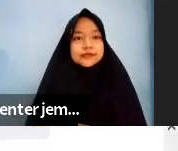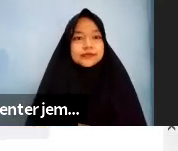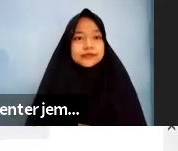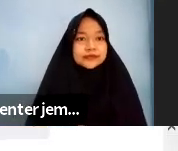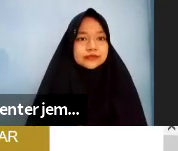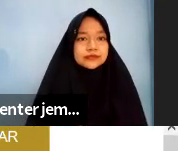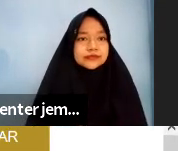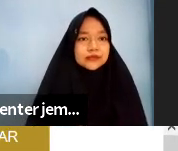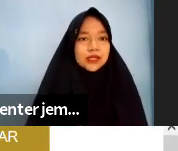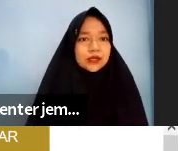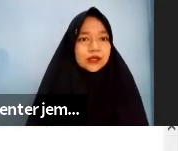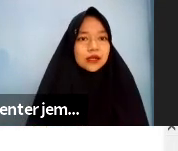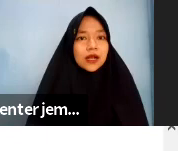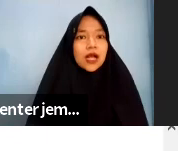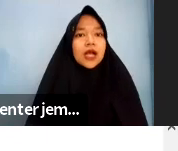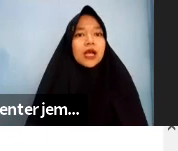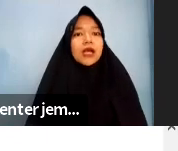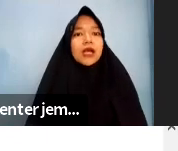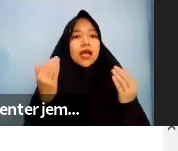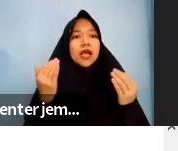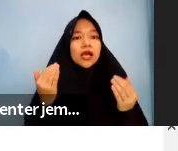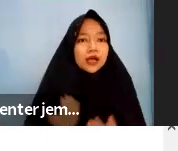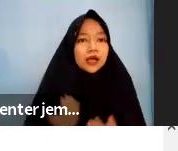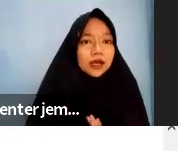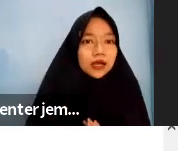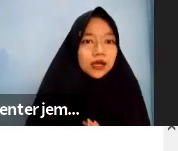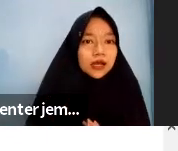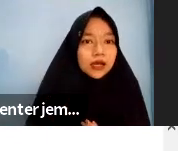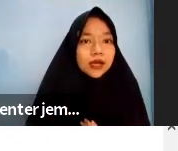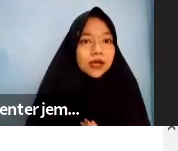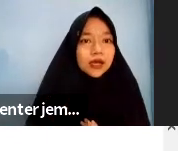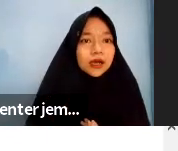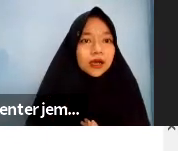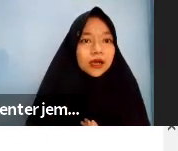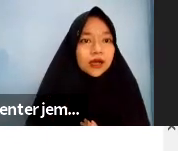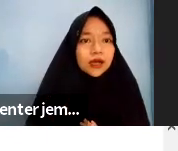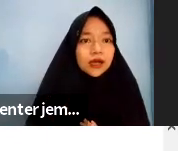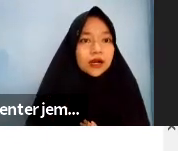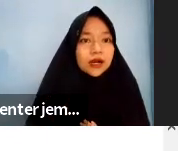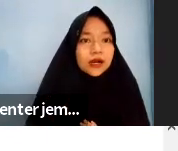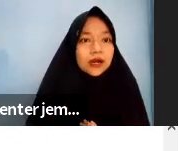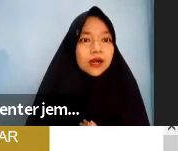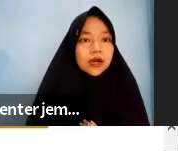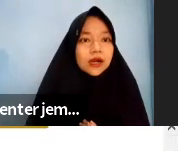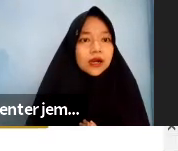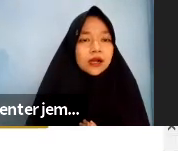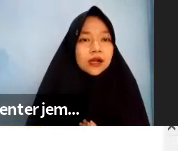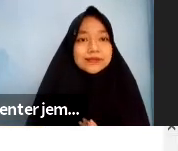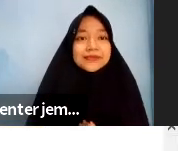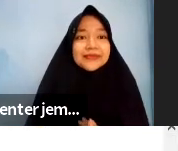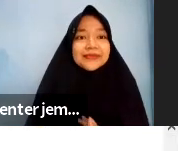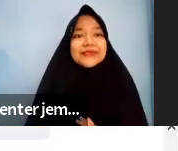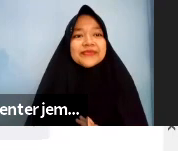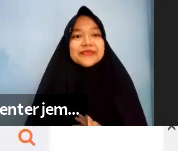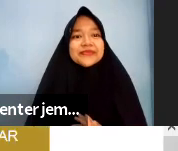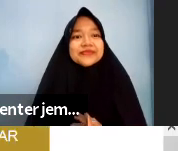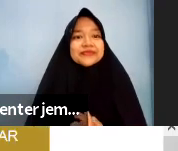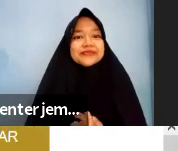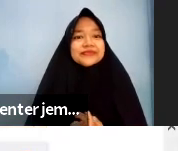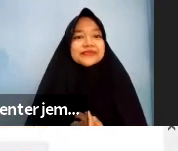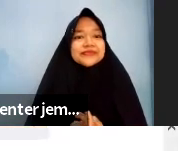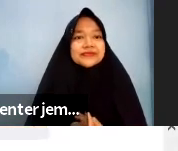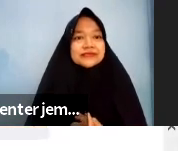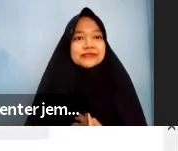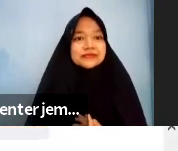Desember trik nih Nah ini 123 ini sampai dengan tanggal tanggal Hai